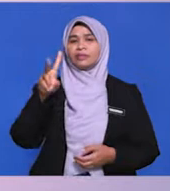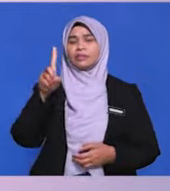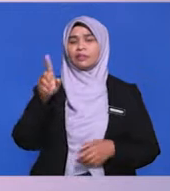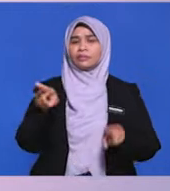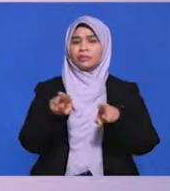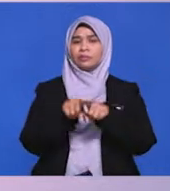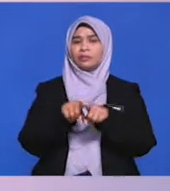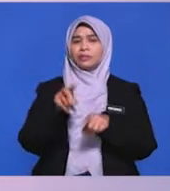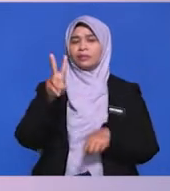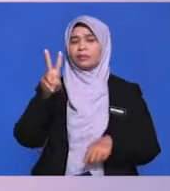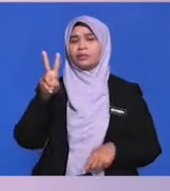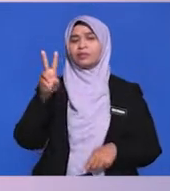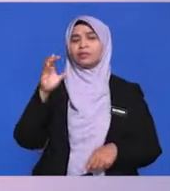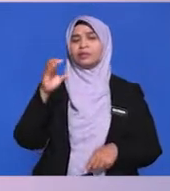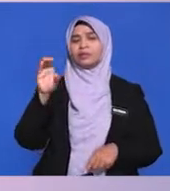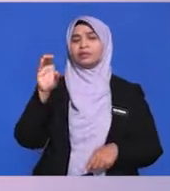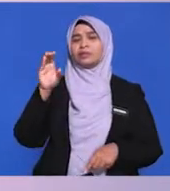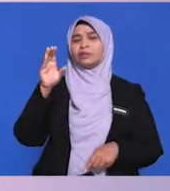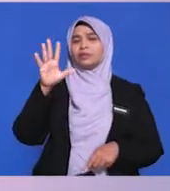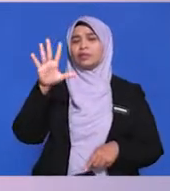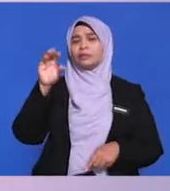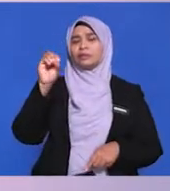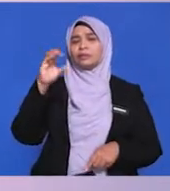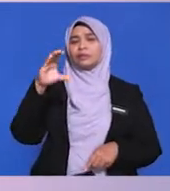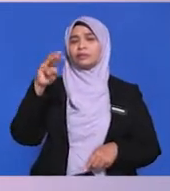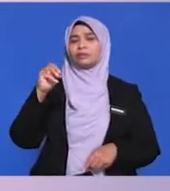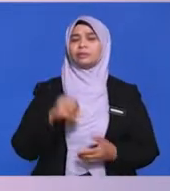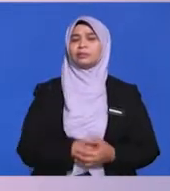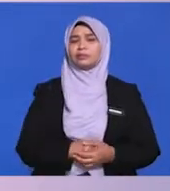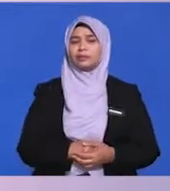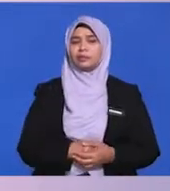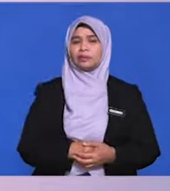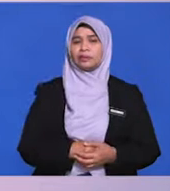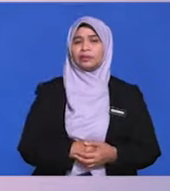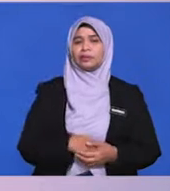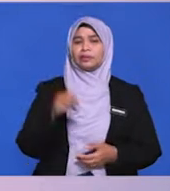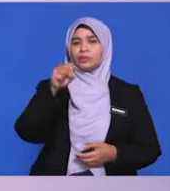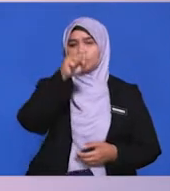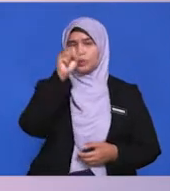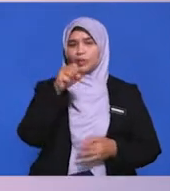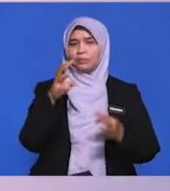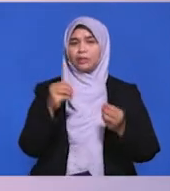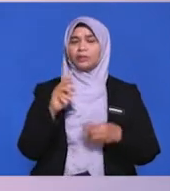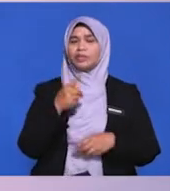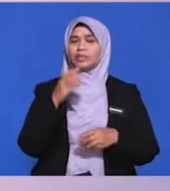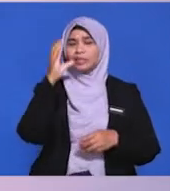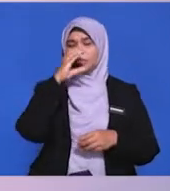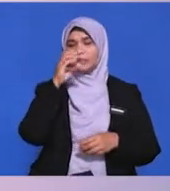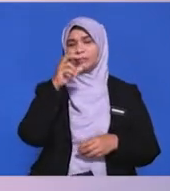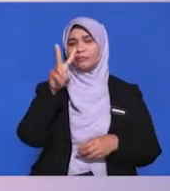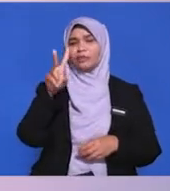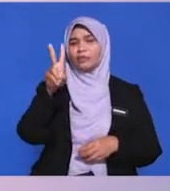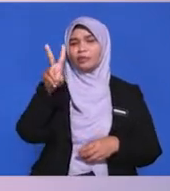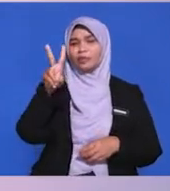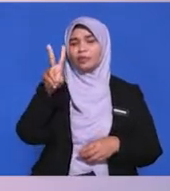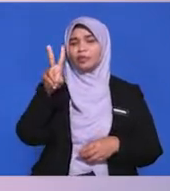sama dengan 250 cm patung soalan makhluk hitam mencari V2